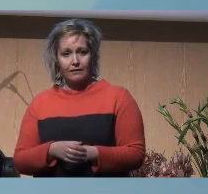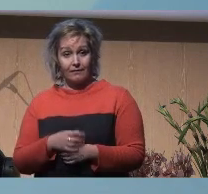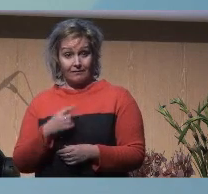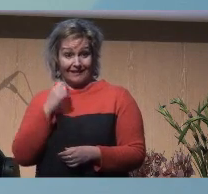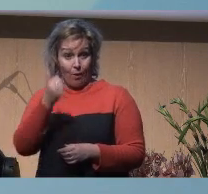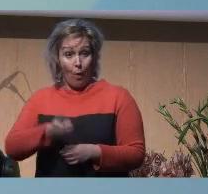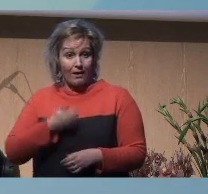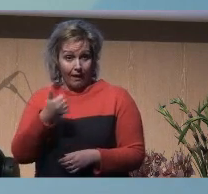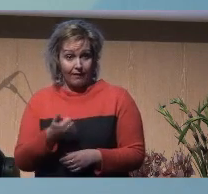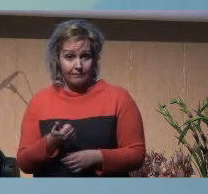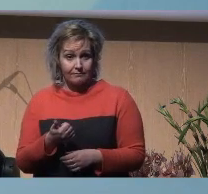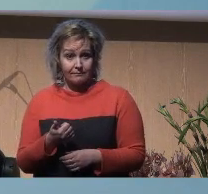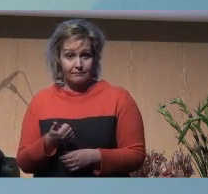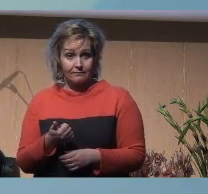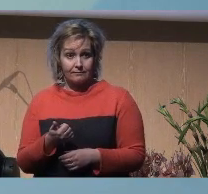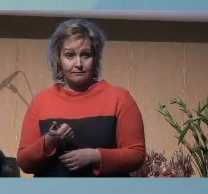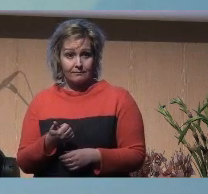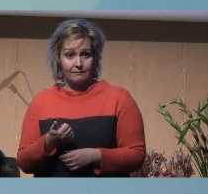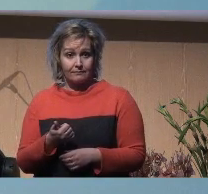årlig.